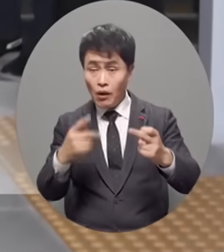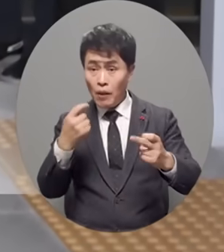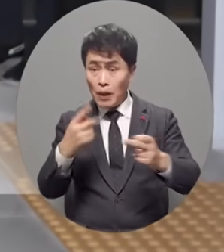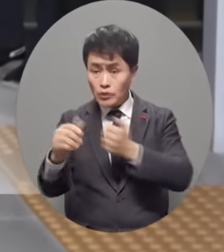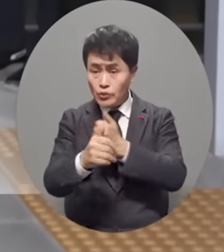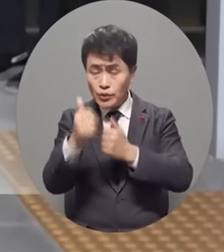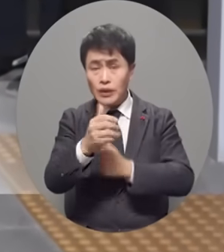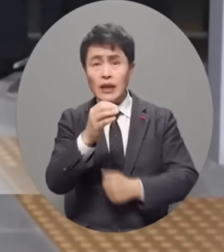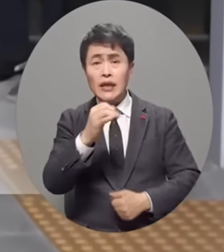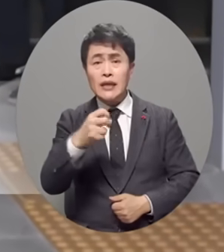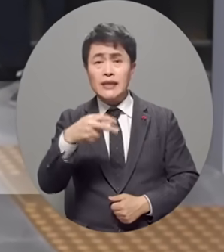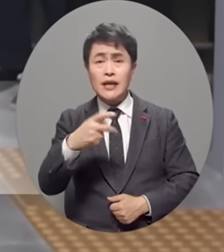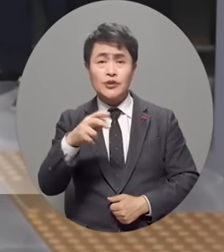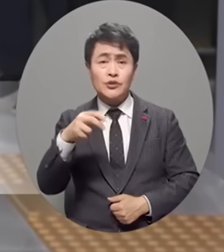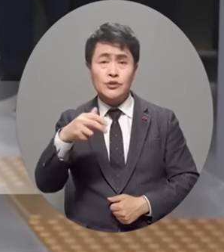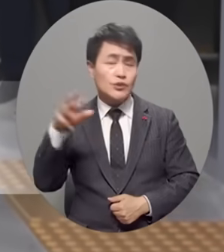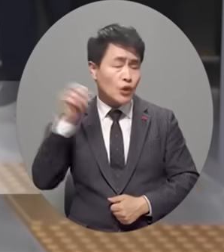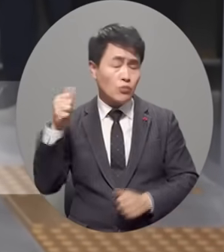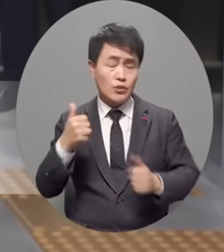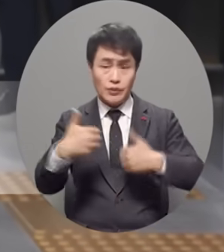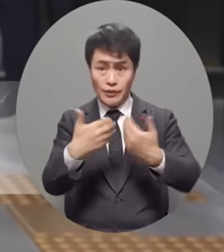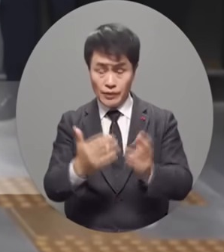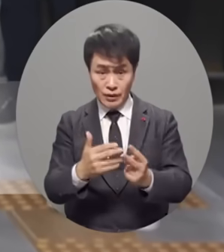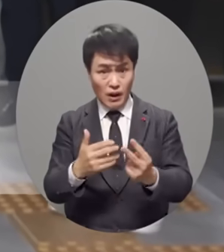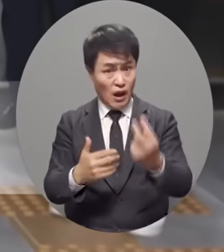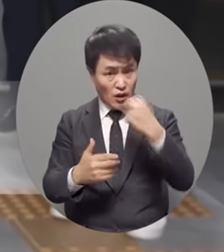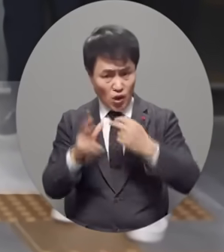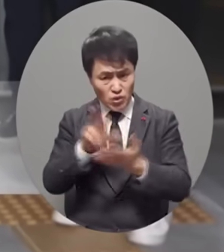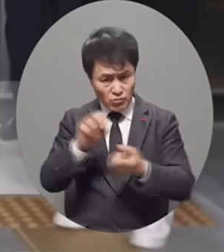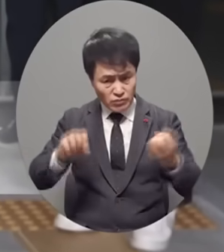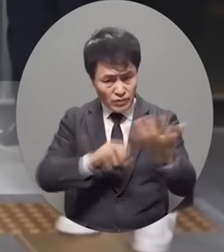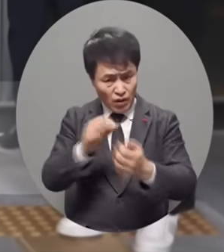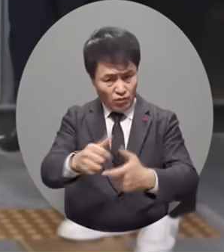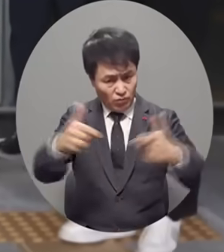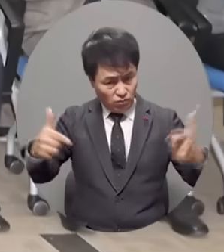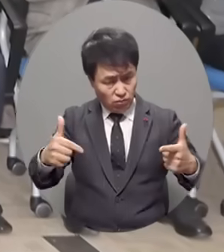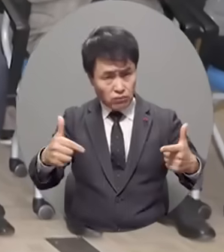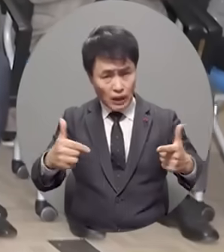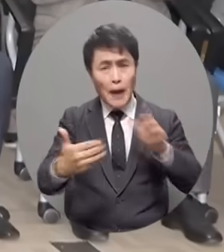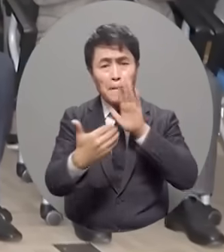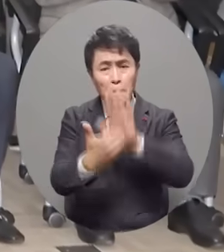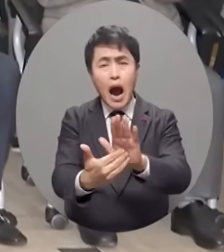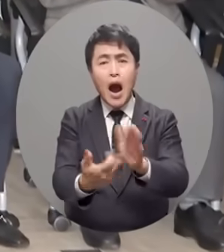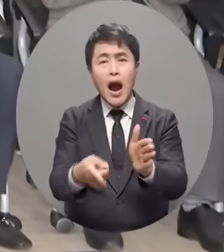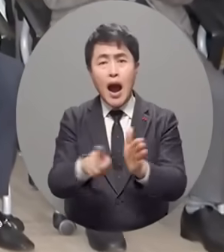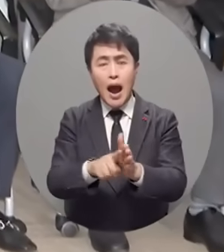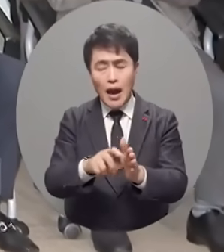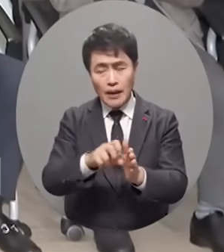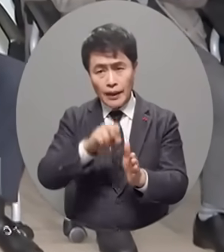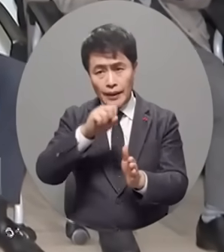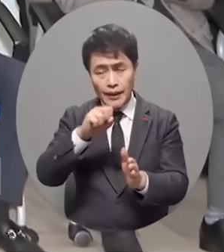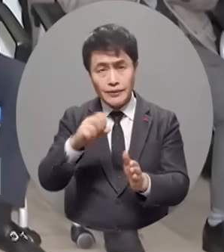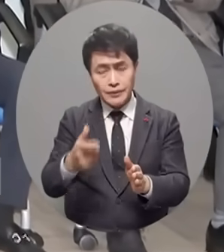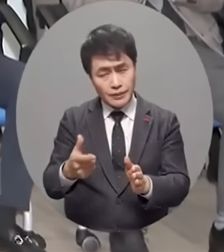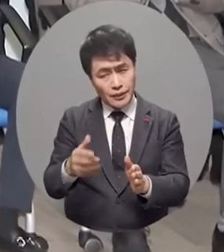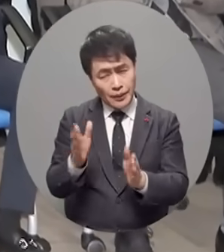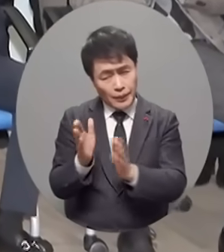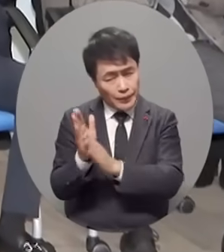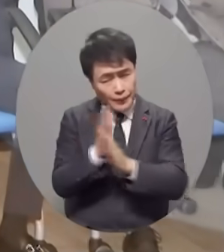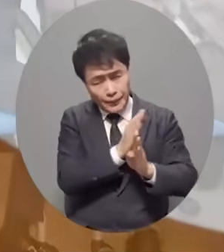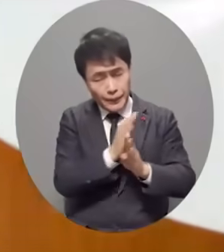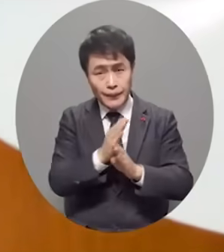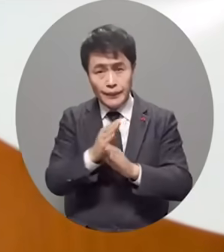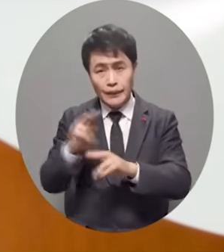인사청문회를 앞둔 김 위원장이 겸직 논란이 확산되는 것을 미리 차단하기 위해 이임식을 기습적으로 강행했다는 뒷말이 나오고